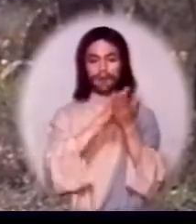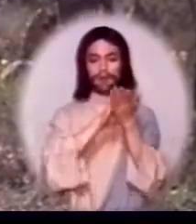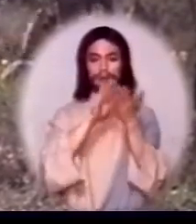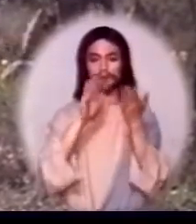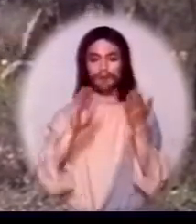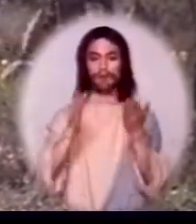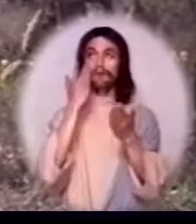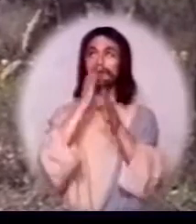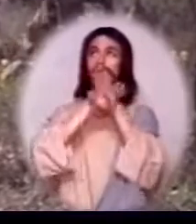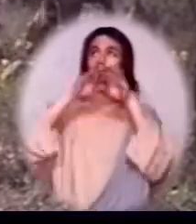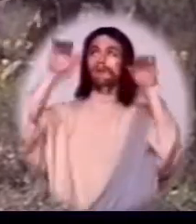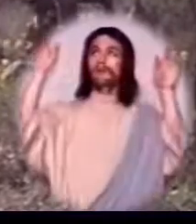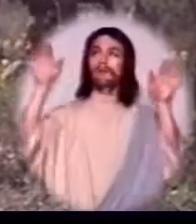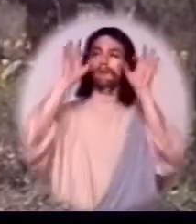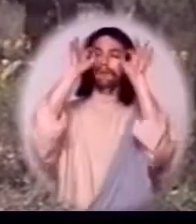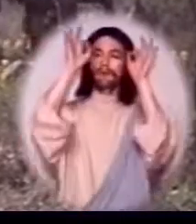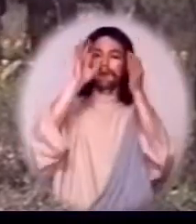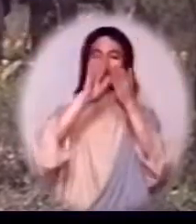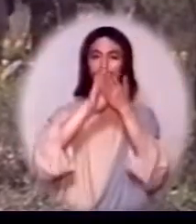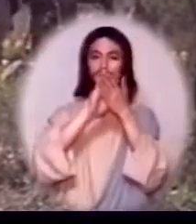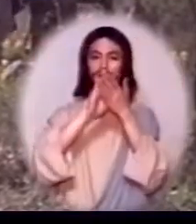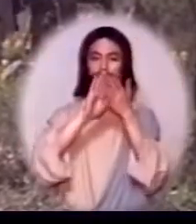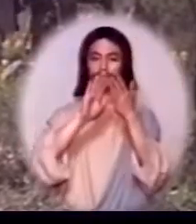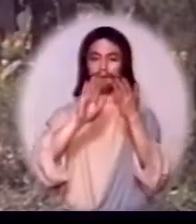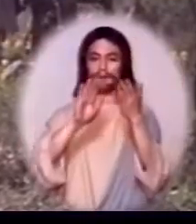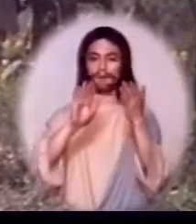중하니라. 공중에 나는 새를 보라.